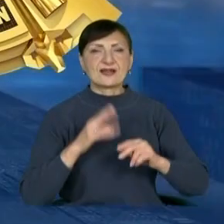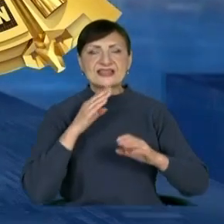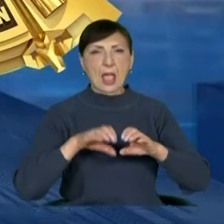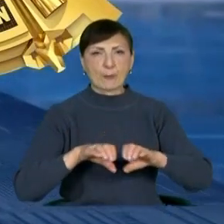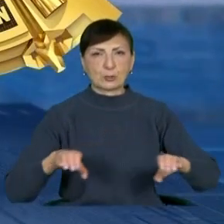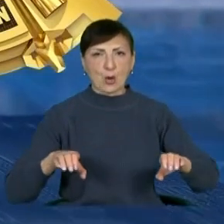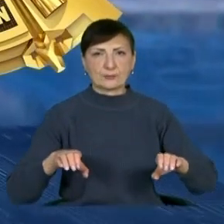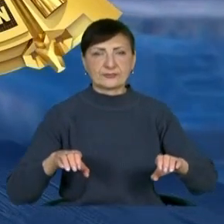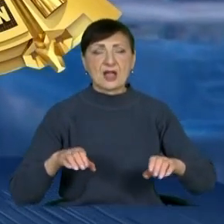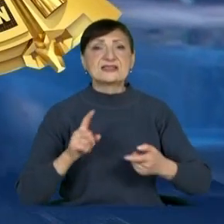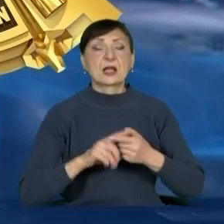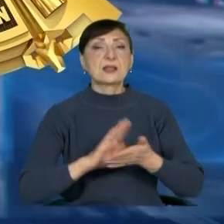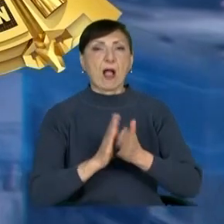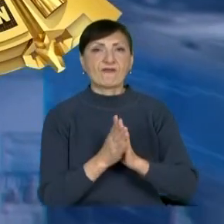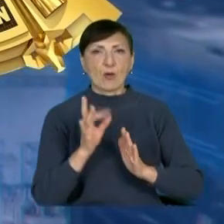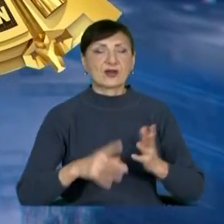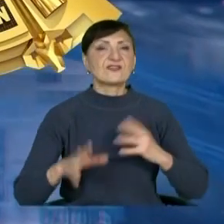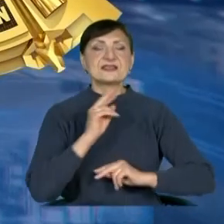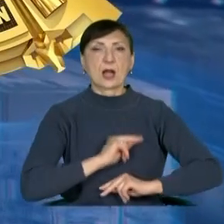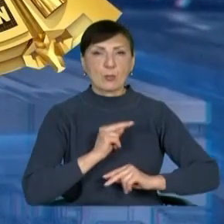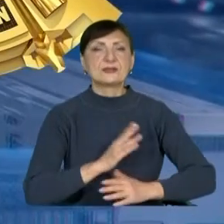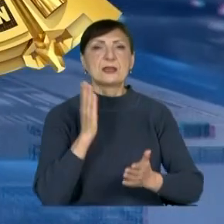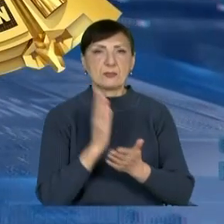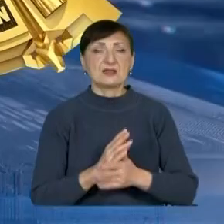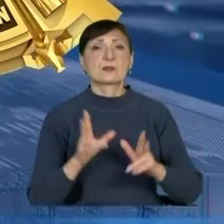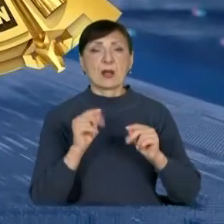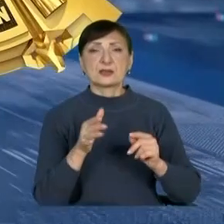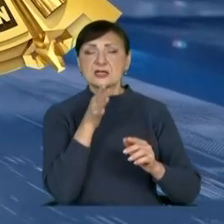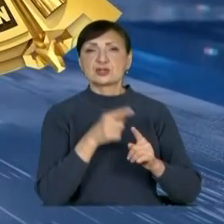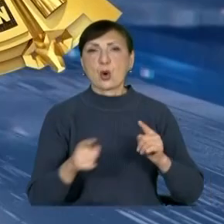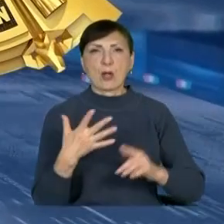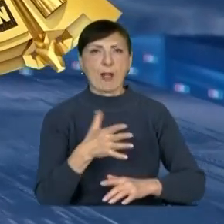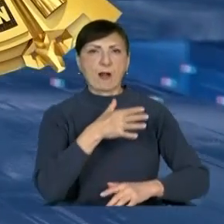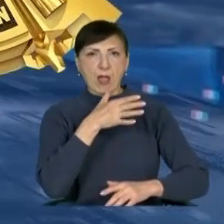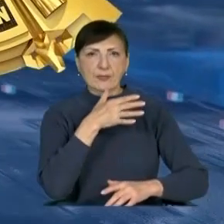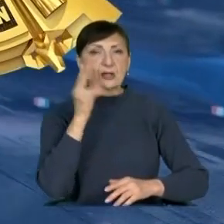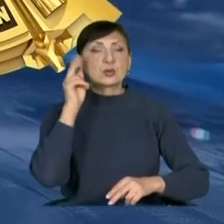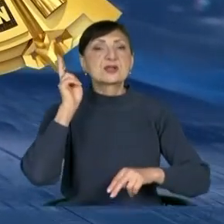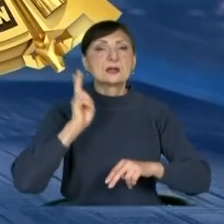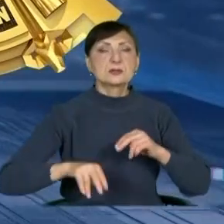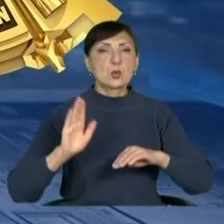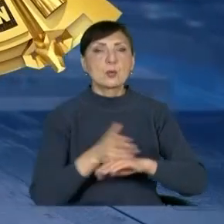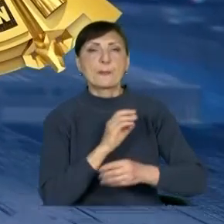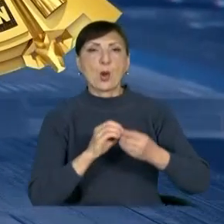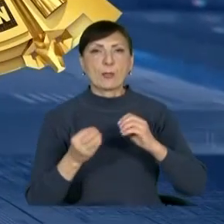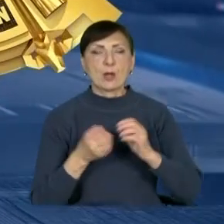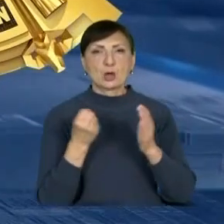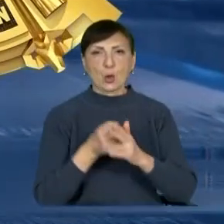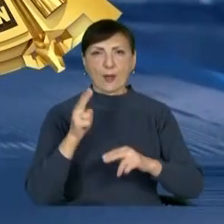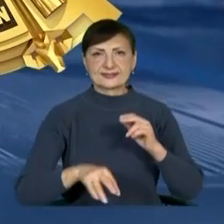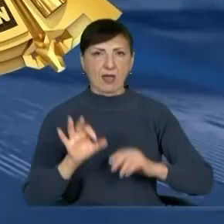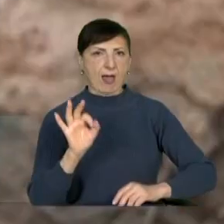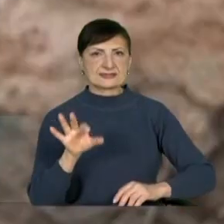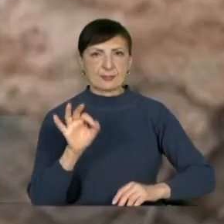тепломагистрали 13. Согласно договору, на все работы имеется гарантия сроком 5 лет. Срок завершения устранения дефектов до конца